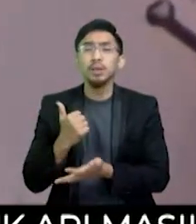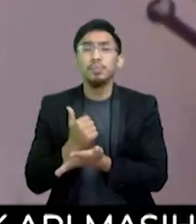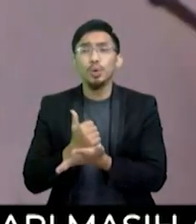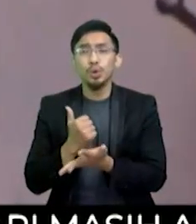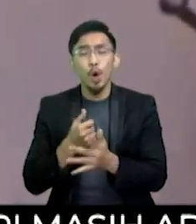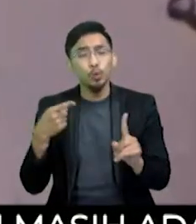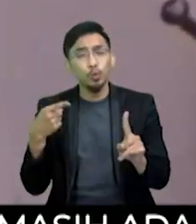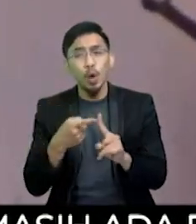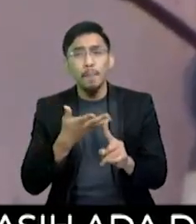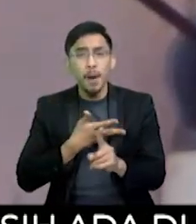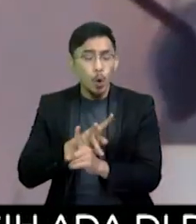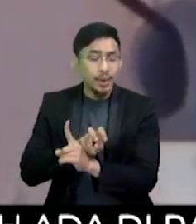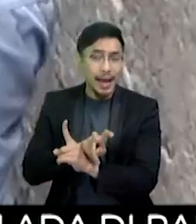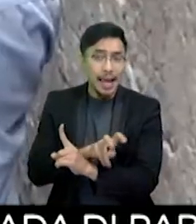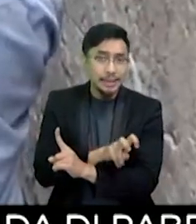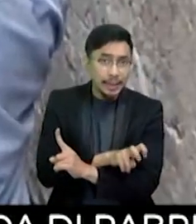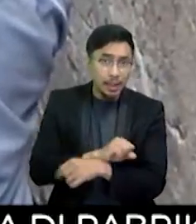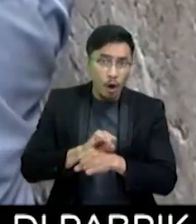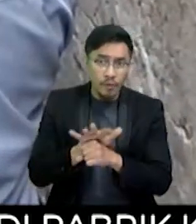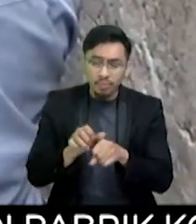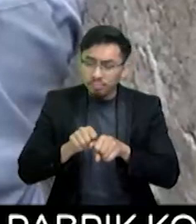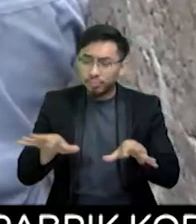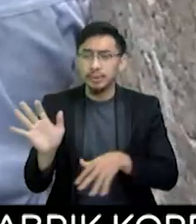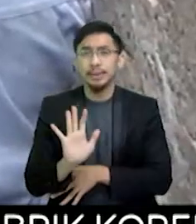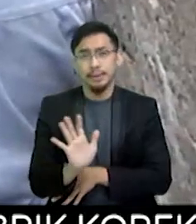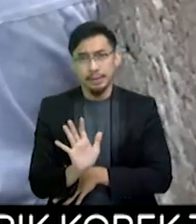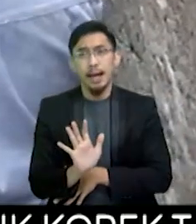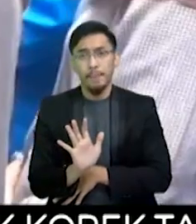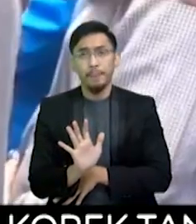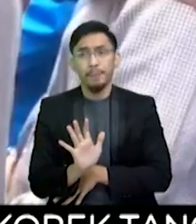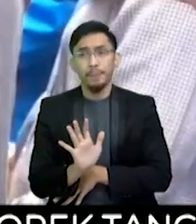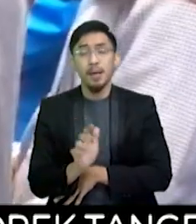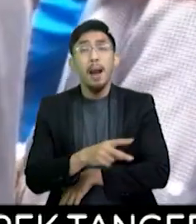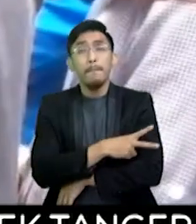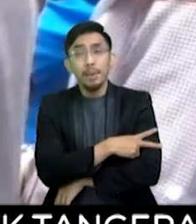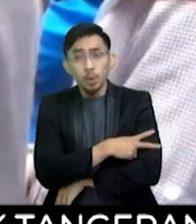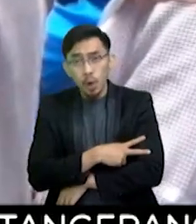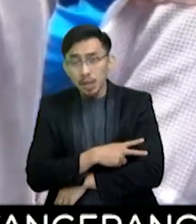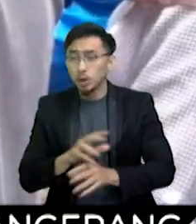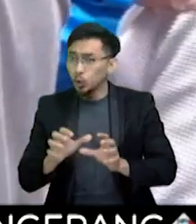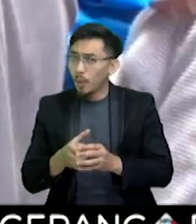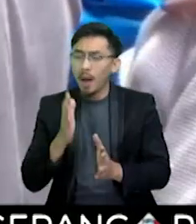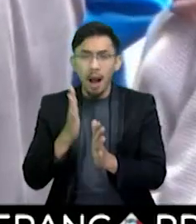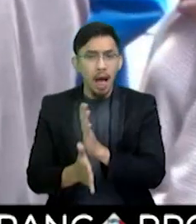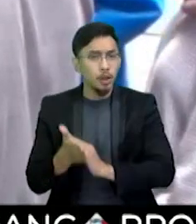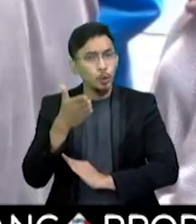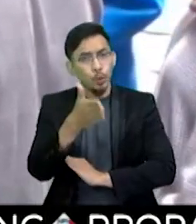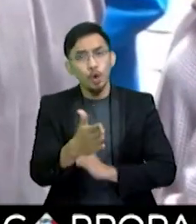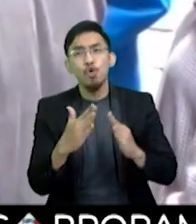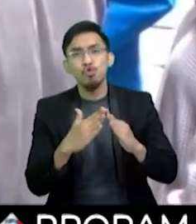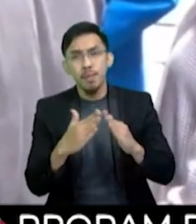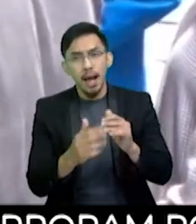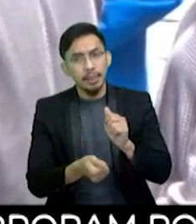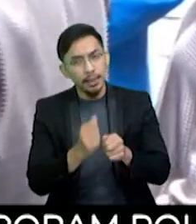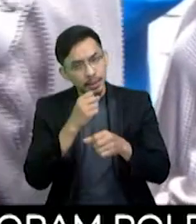pencegahan penyebaran COVID-19. Petugas gabungan pun mendatangi rumah ZF dan keluarga untuk melakukan tes dan memastikan lingkungan sekitar